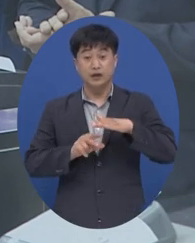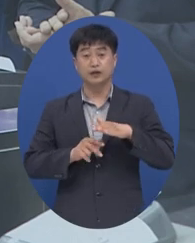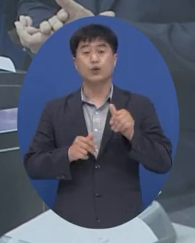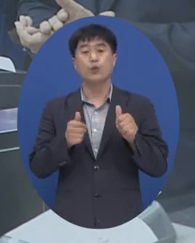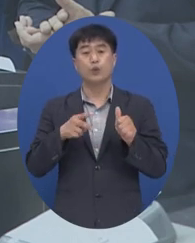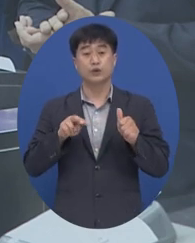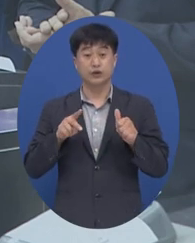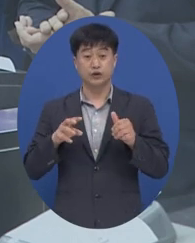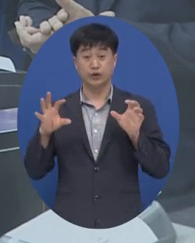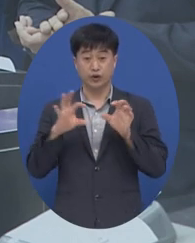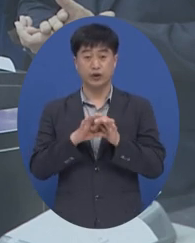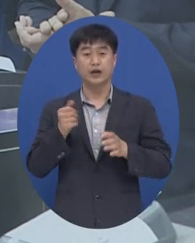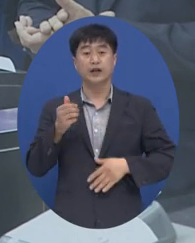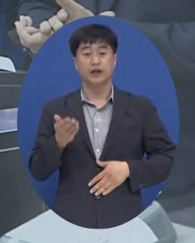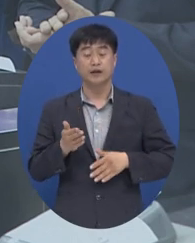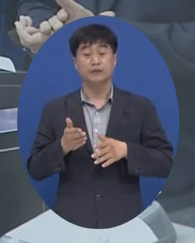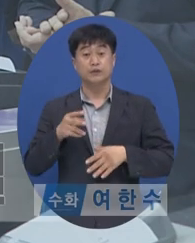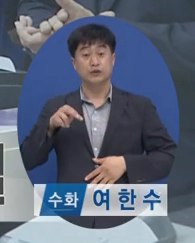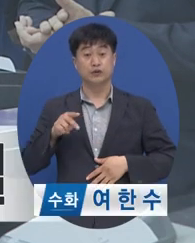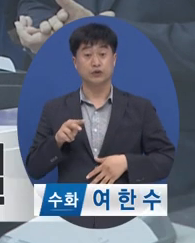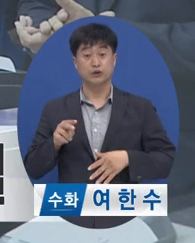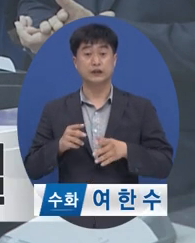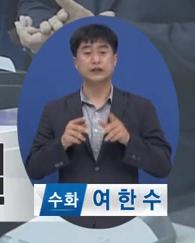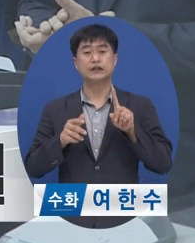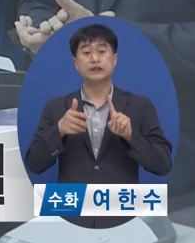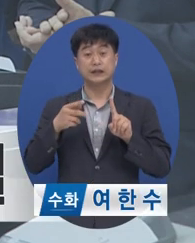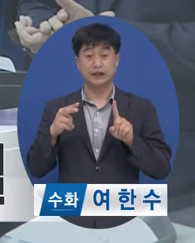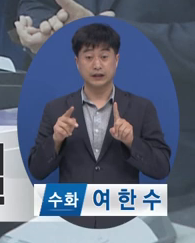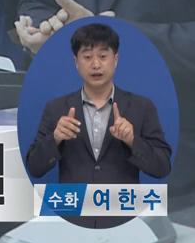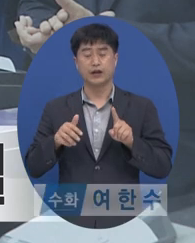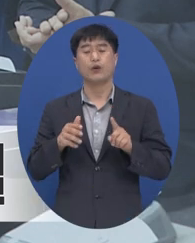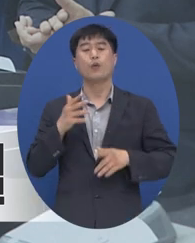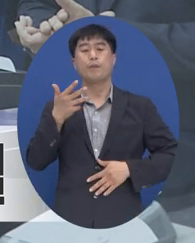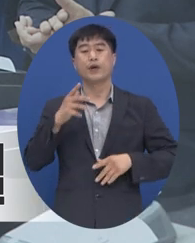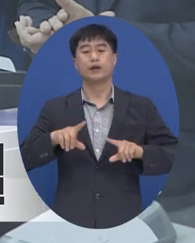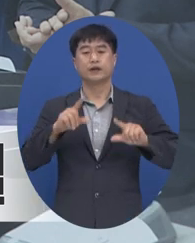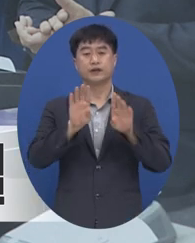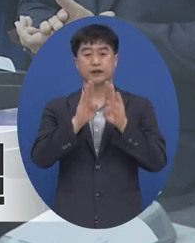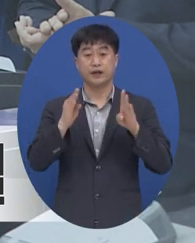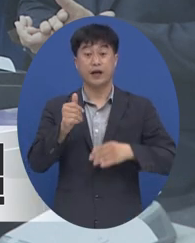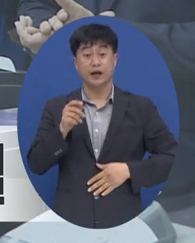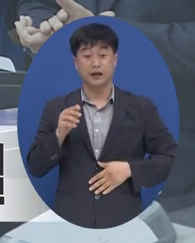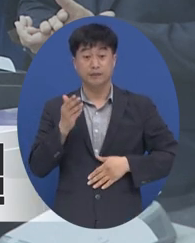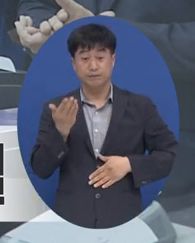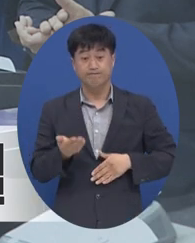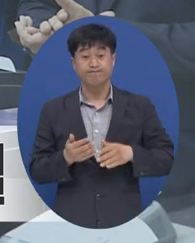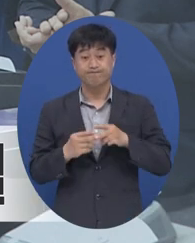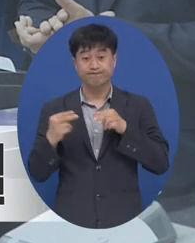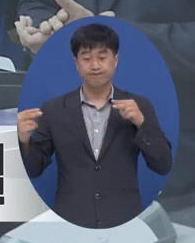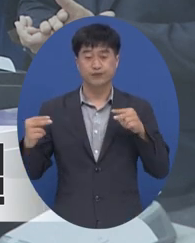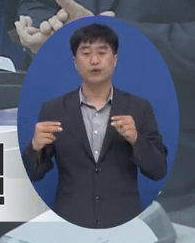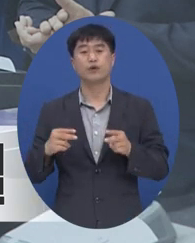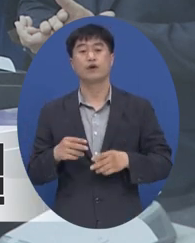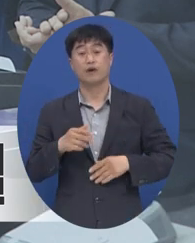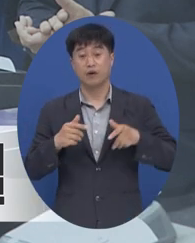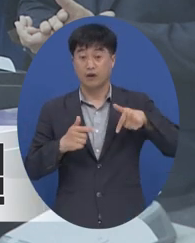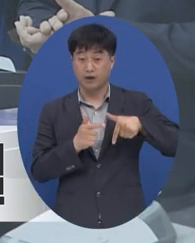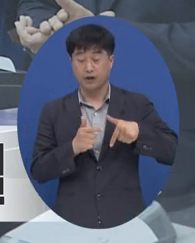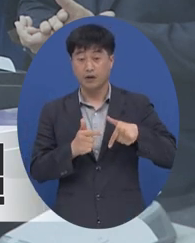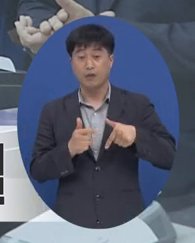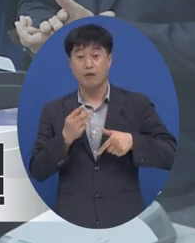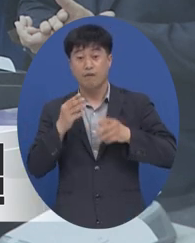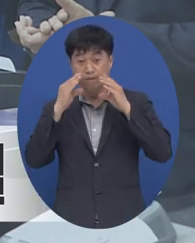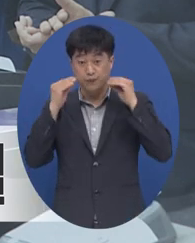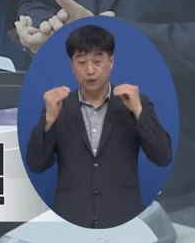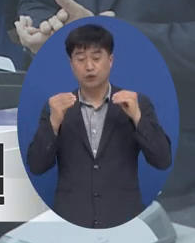지하철 5호선 연장 하남선의 1단계 구간이 오는 8일 개통됩니다. 하남선을 이용하면 광화문이나 여의도, 강남역